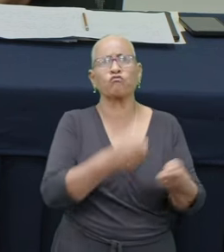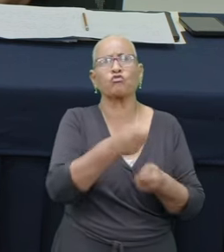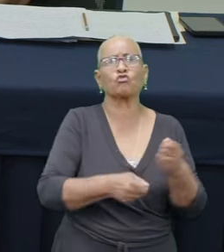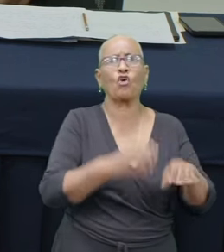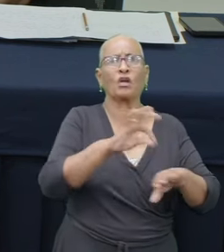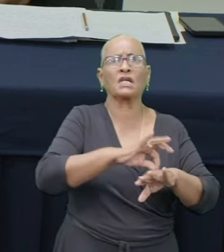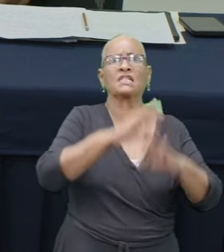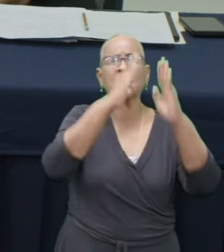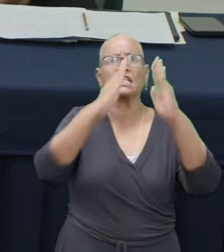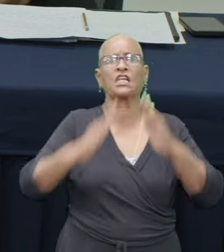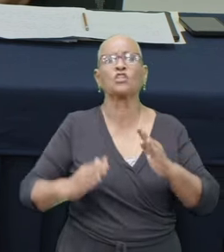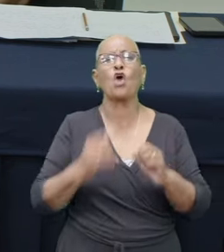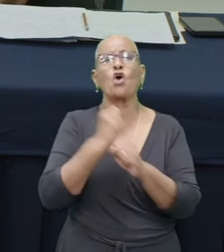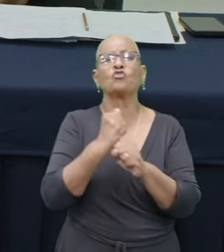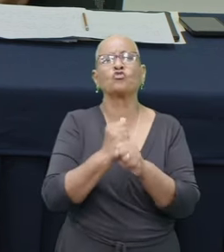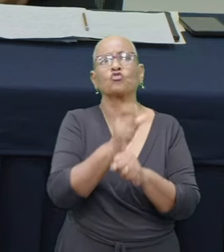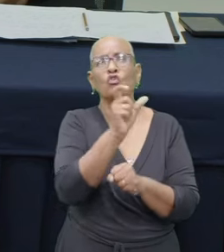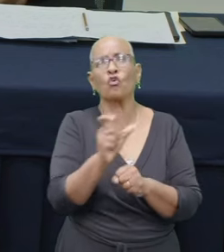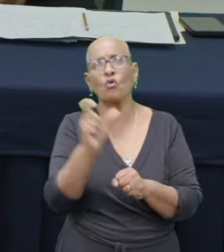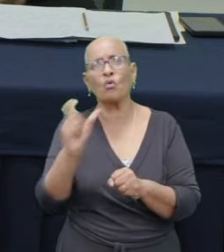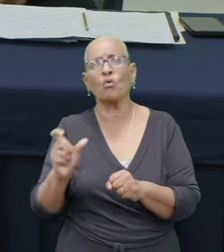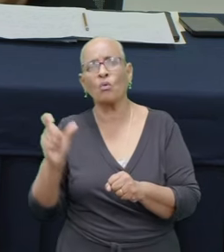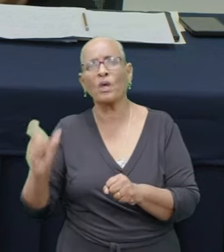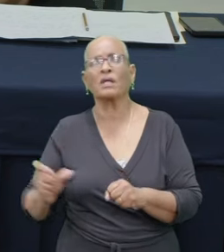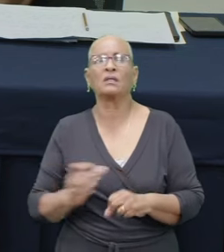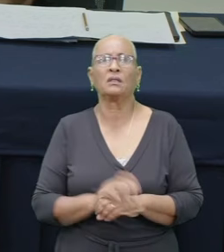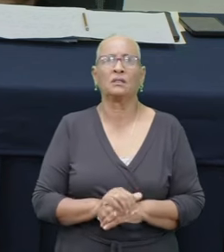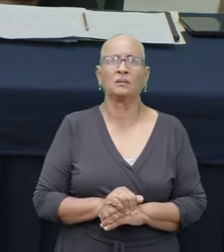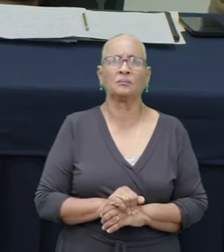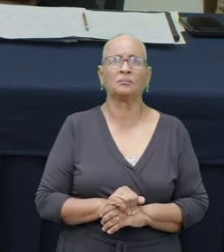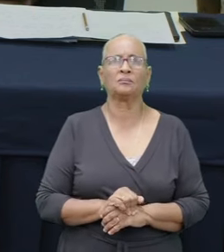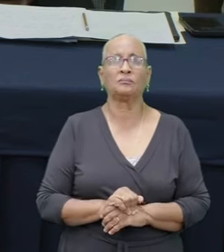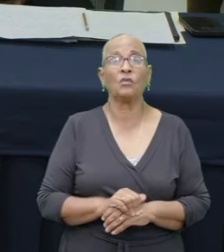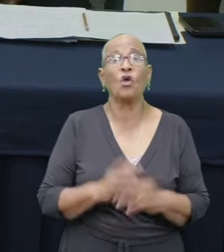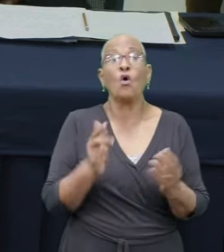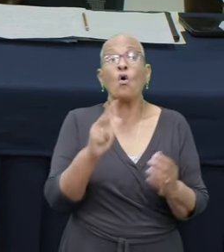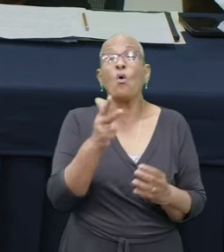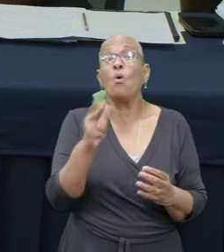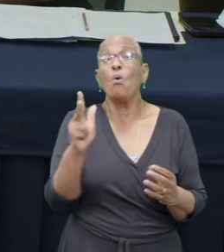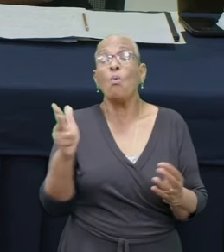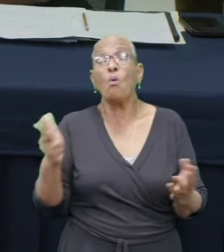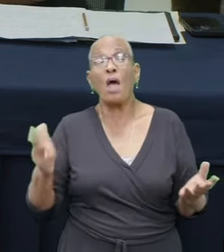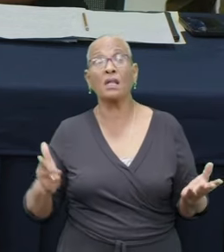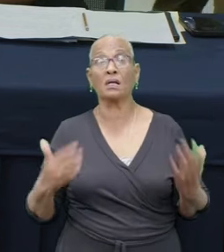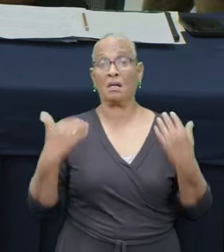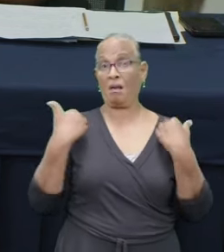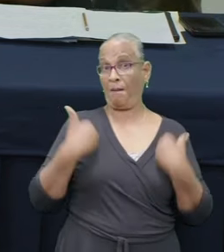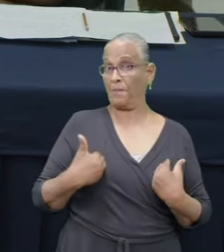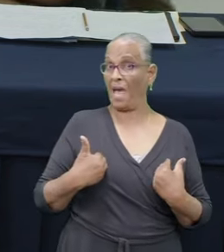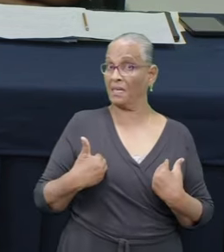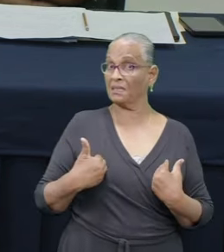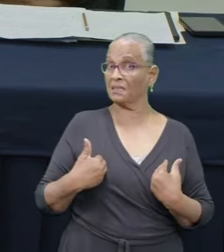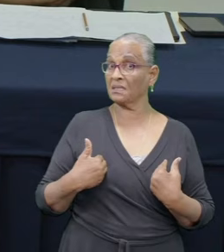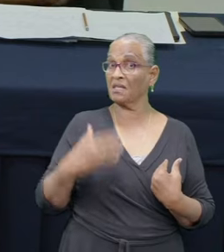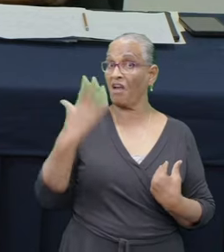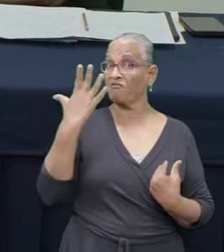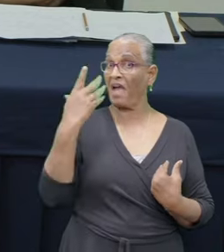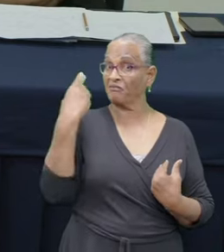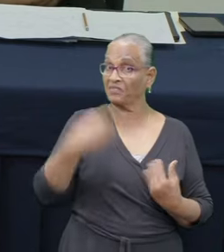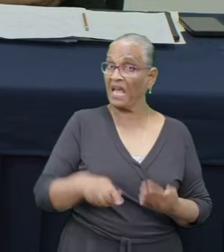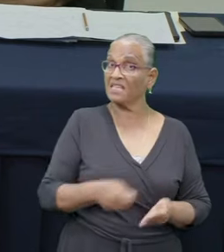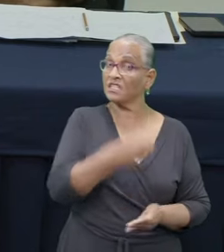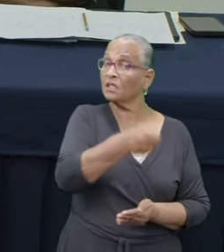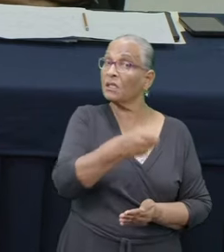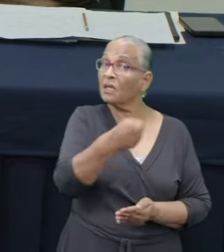het duidelijk dat u aangegeven hebt welke mensen in aanmerking komen voor de toelage voor tertiaire